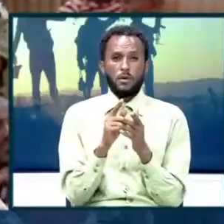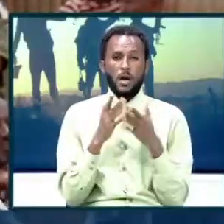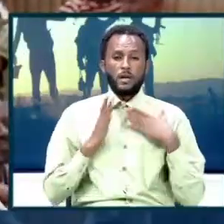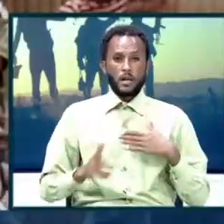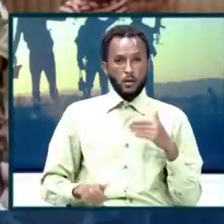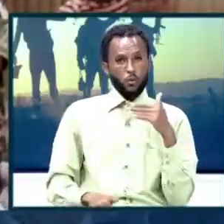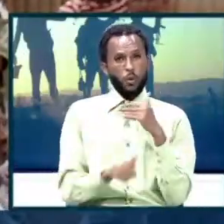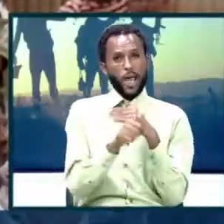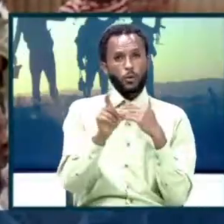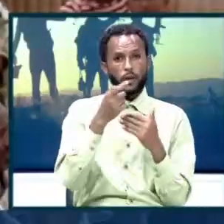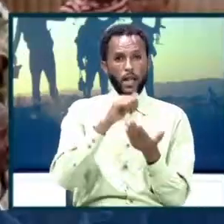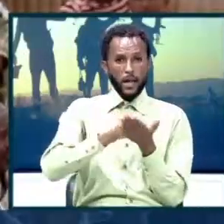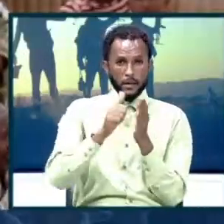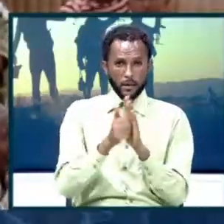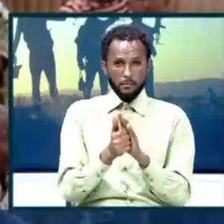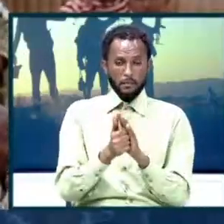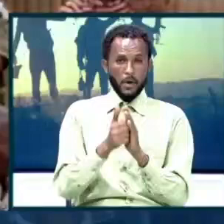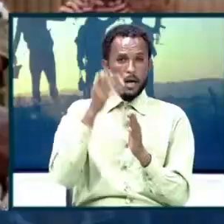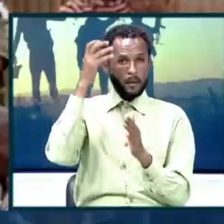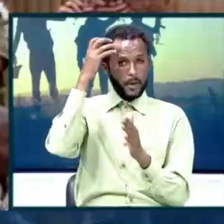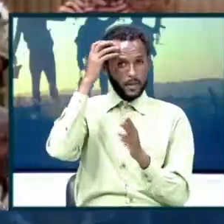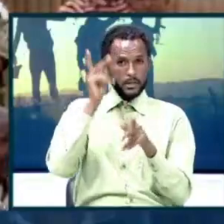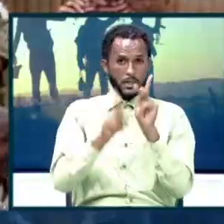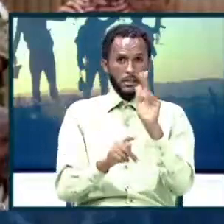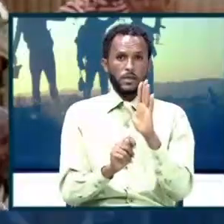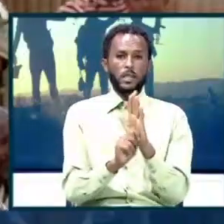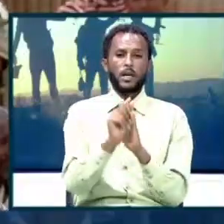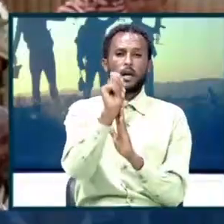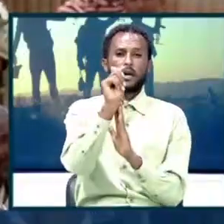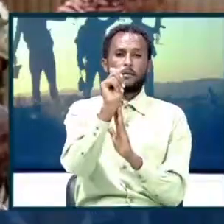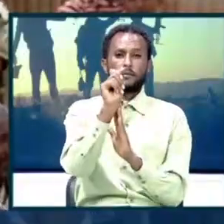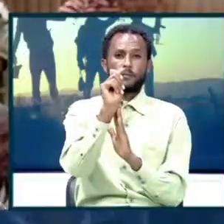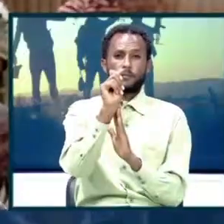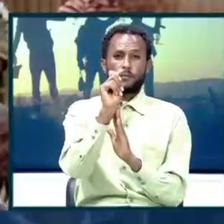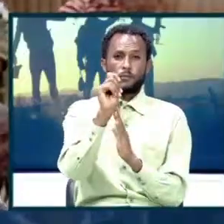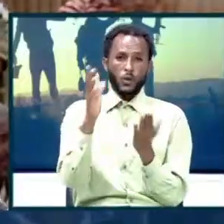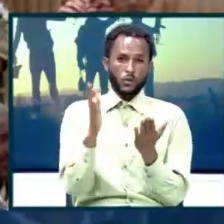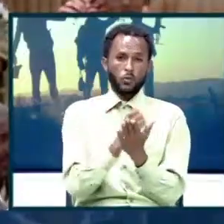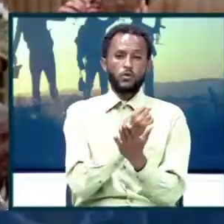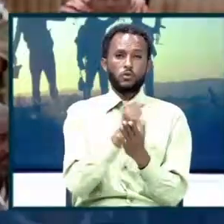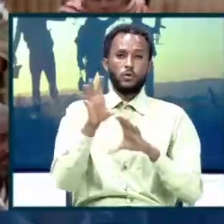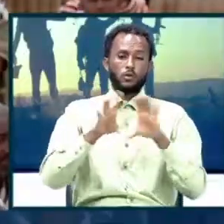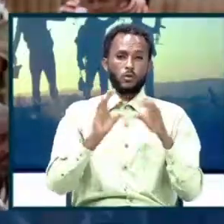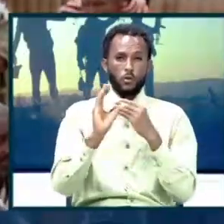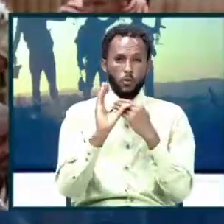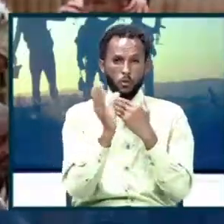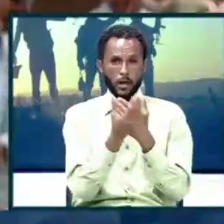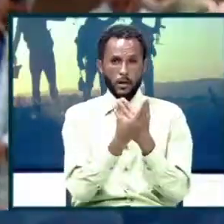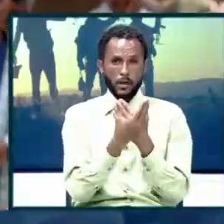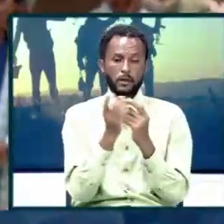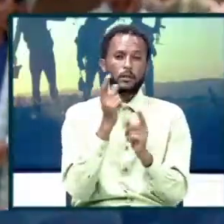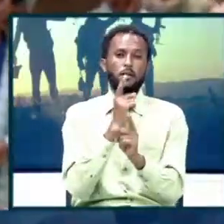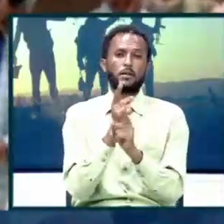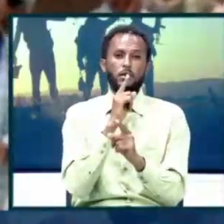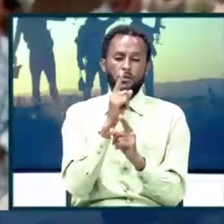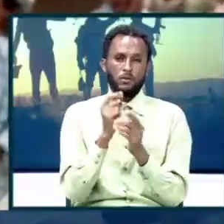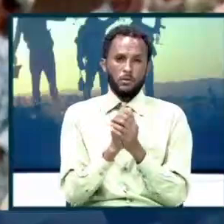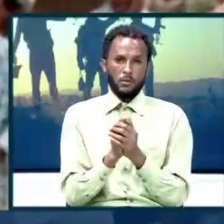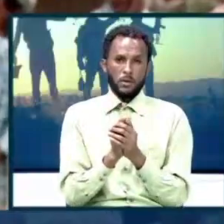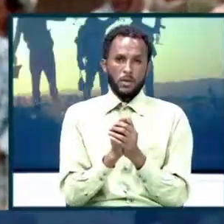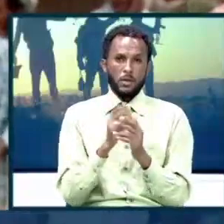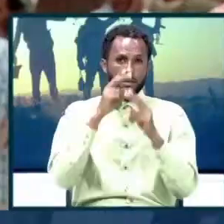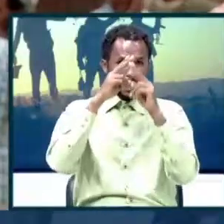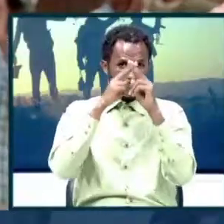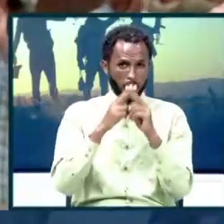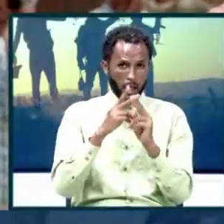ጥቕዓት ኮይና ድማ መንግስትን ህዝቢ ትግራይን ዝወስድዎ ዘለዉ ኩነታት ንድግፍ። ዝኸበረካ ህዝቢ